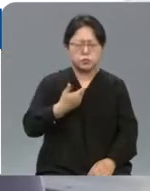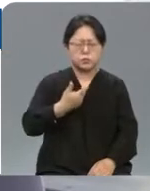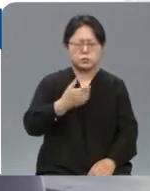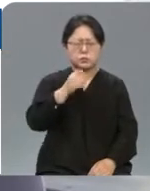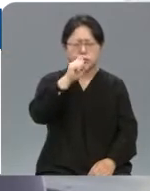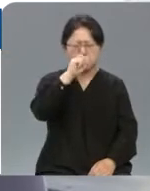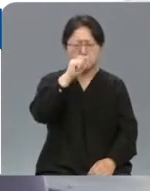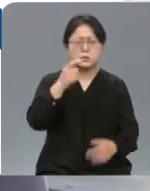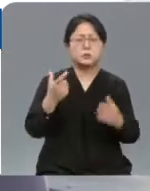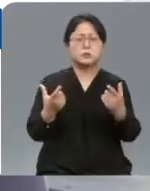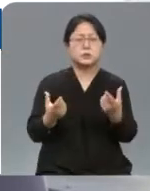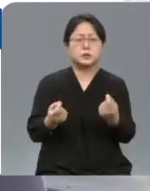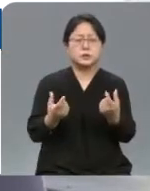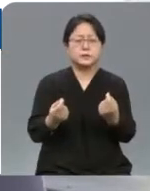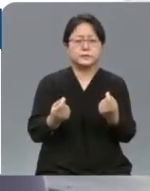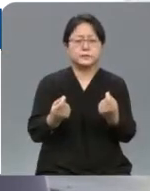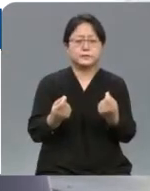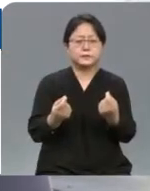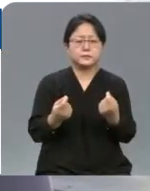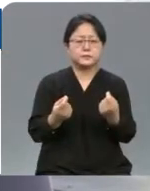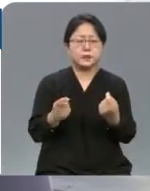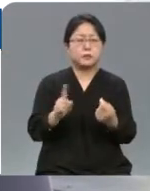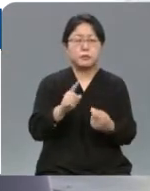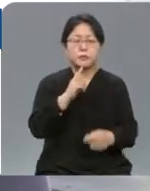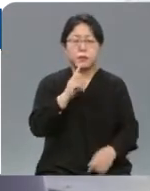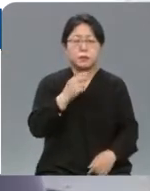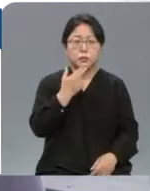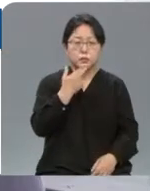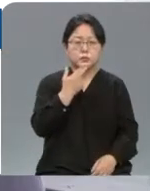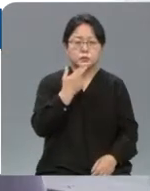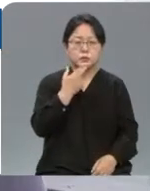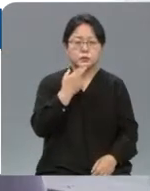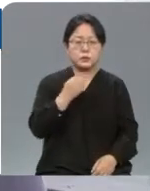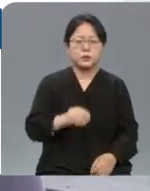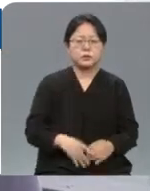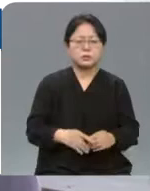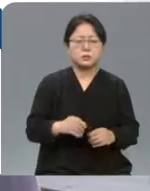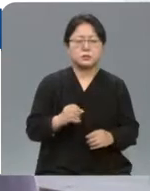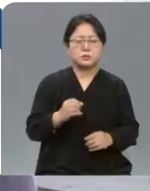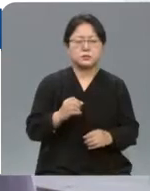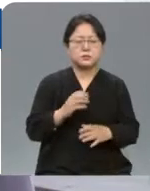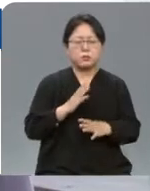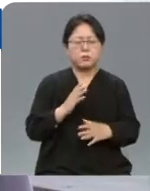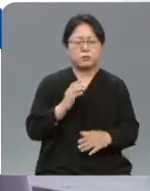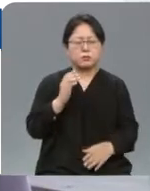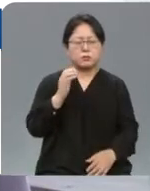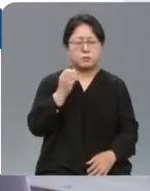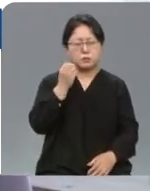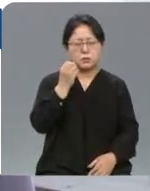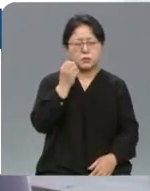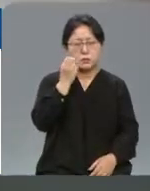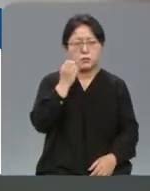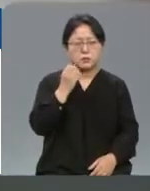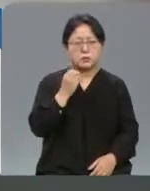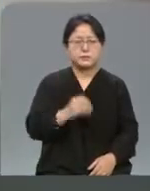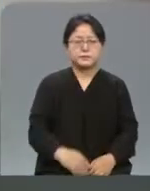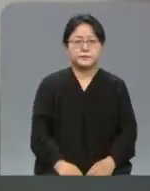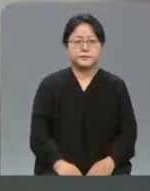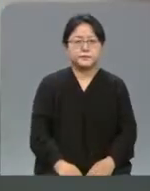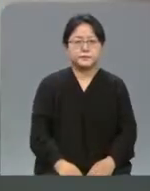좀 좋았어 쓸건데 안 물어 봐 주고 많이 어이가 없을 황당해요 진짜